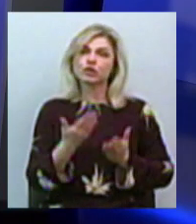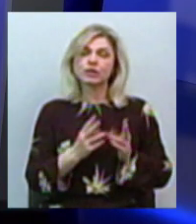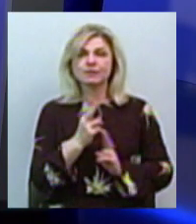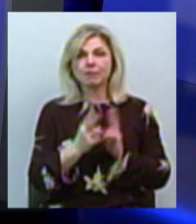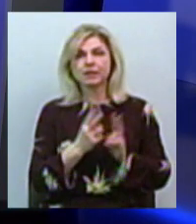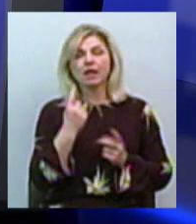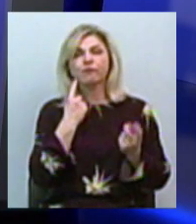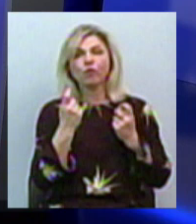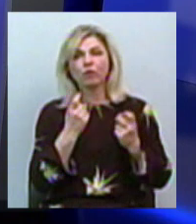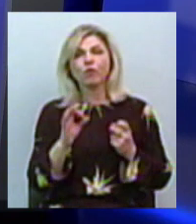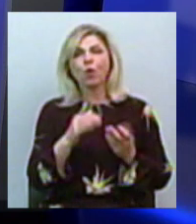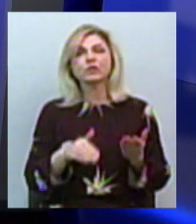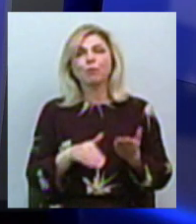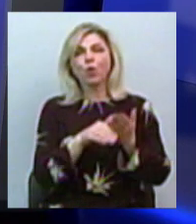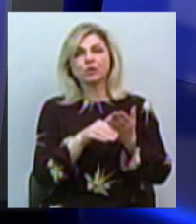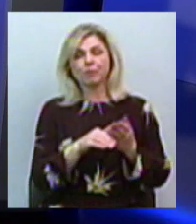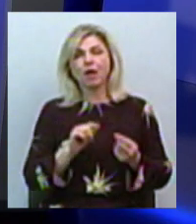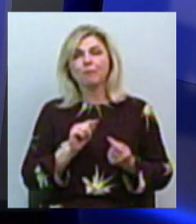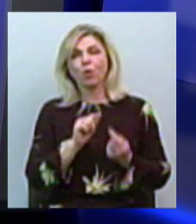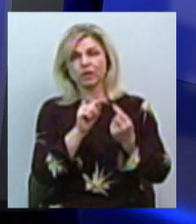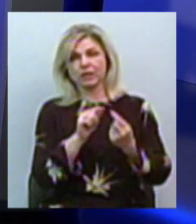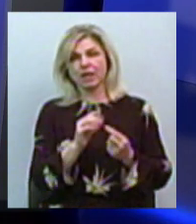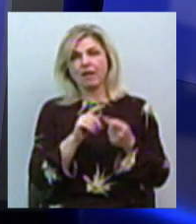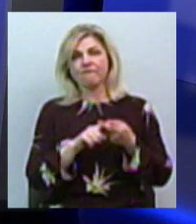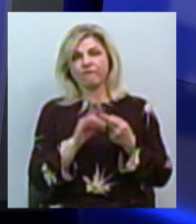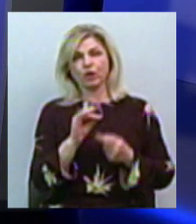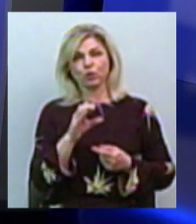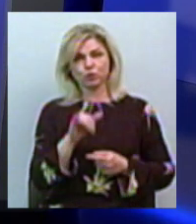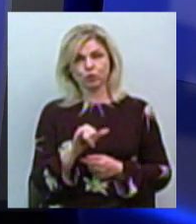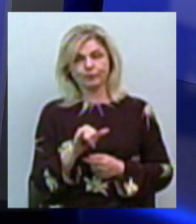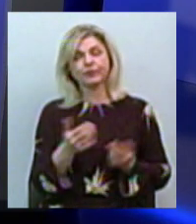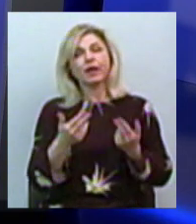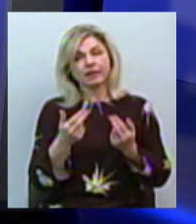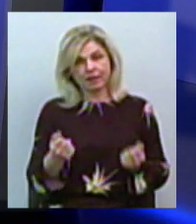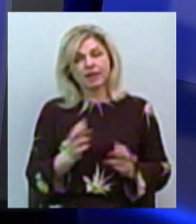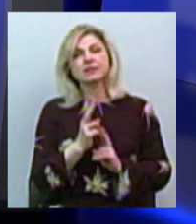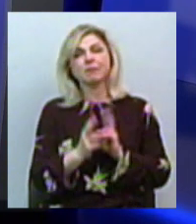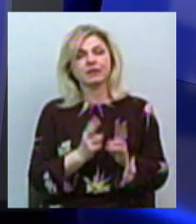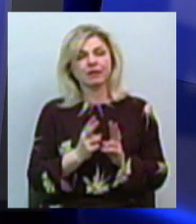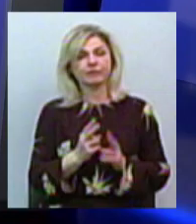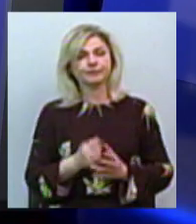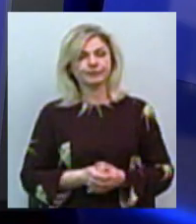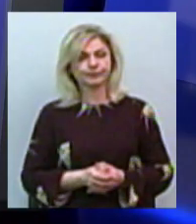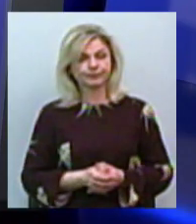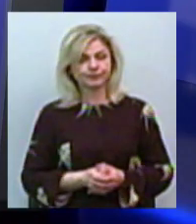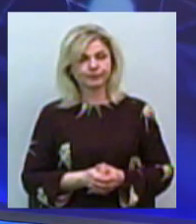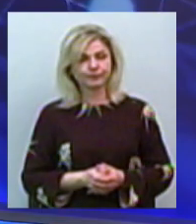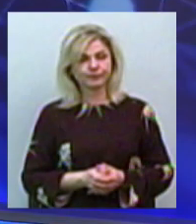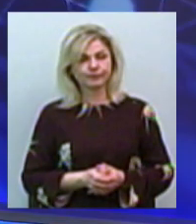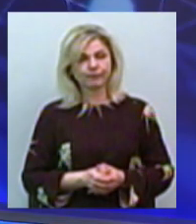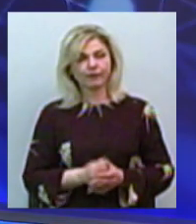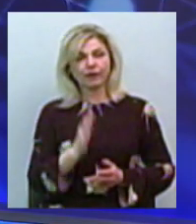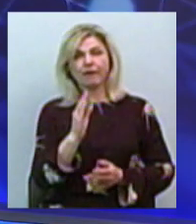про способи протидії вірусу та його особливості? Так, дещо змінилося, тому що Светлана Федоровна зараз каже, що